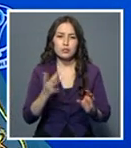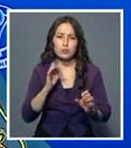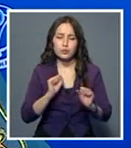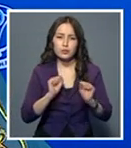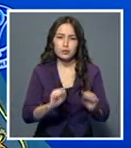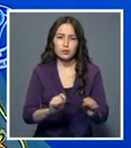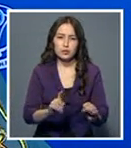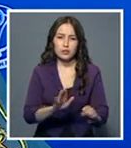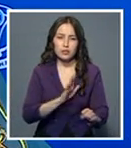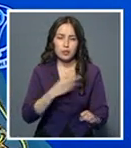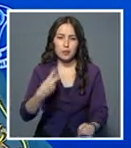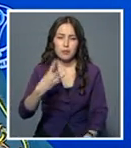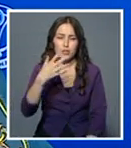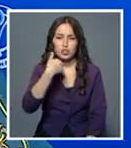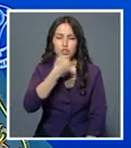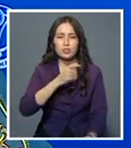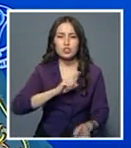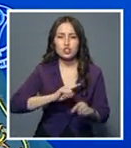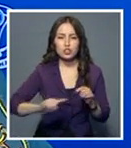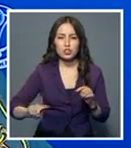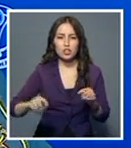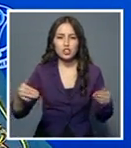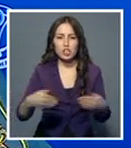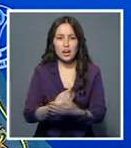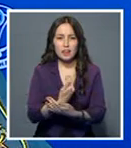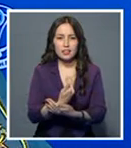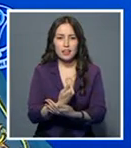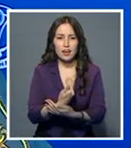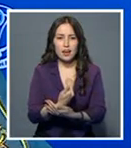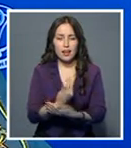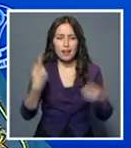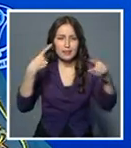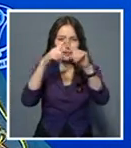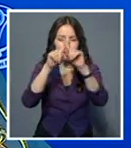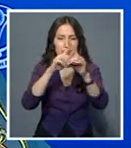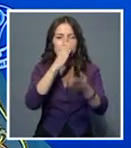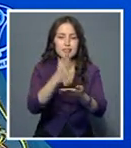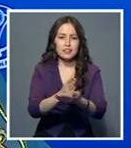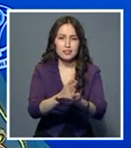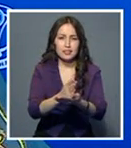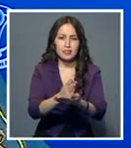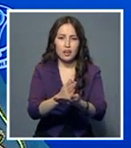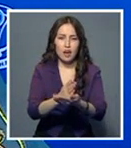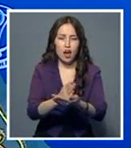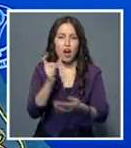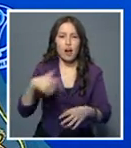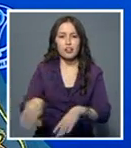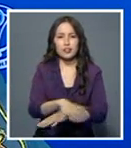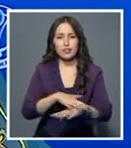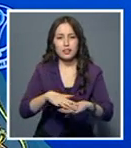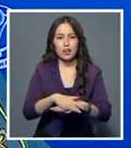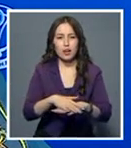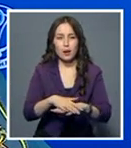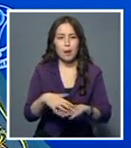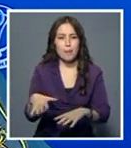осындай 25 жылдың ішінде жаңадан келген мықты техникаларымыз бар екен халыққа,